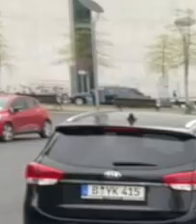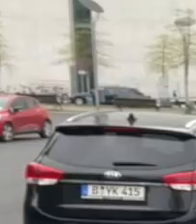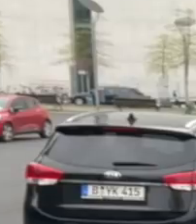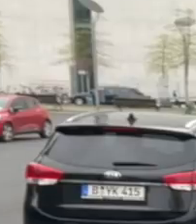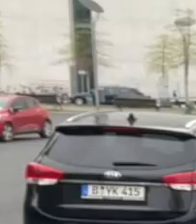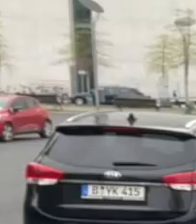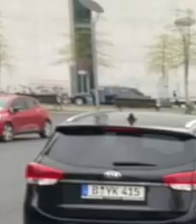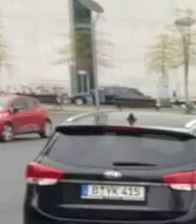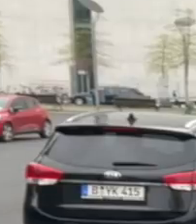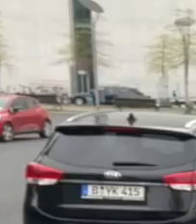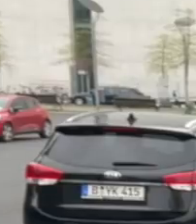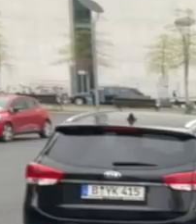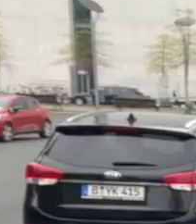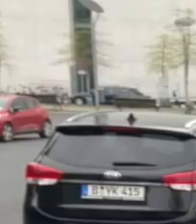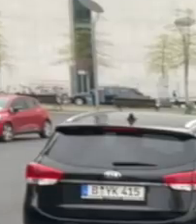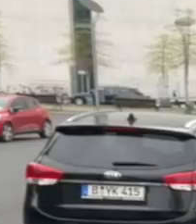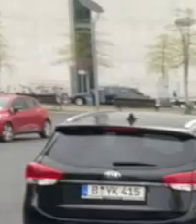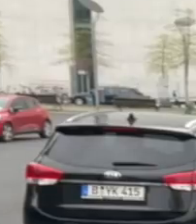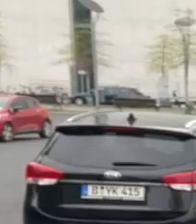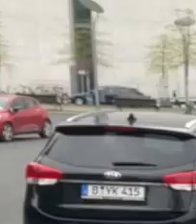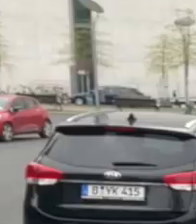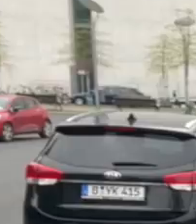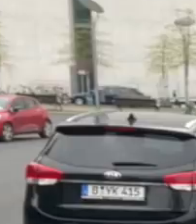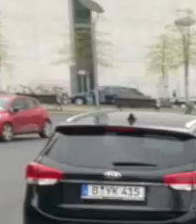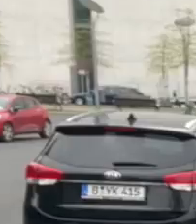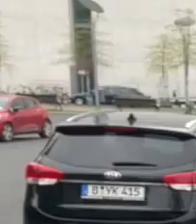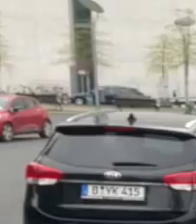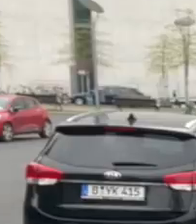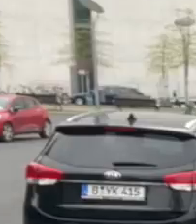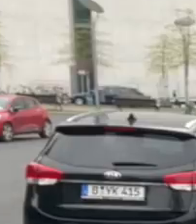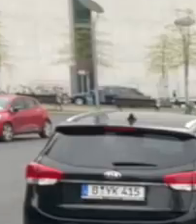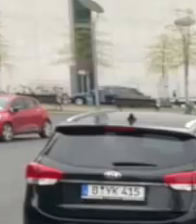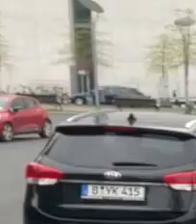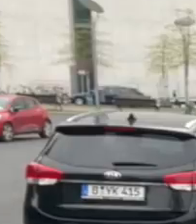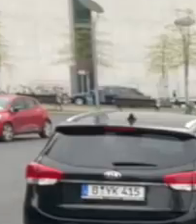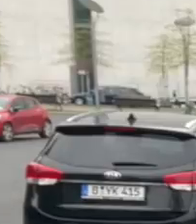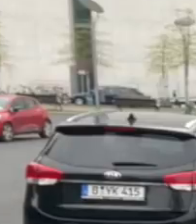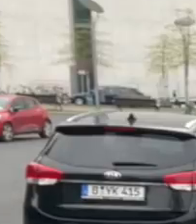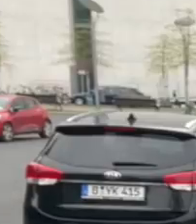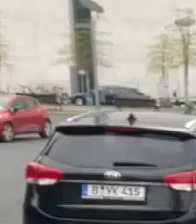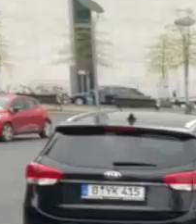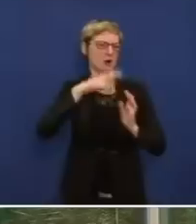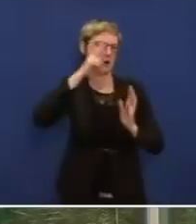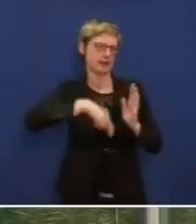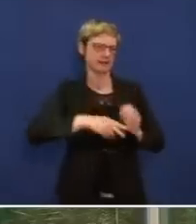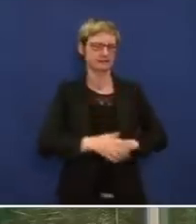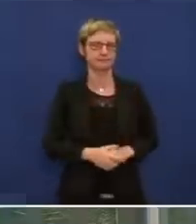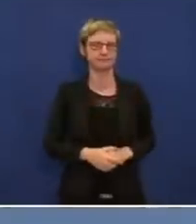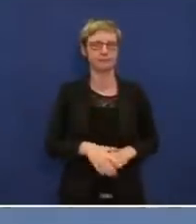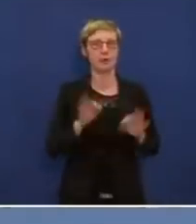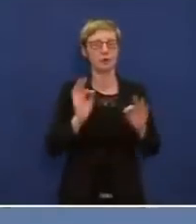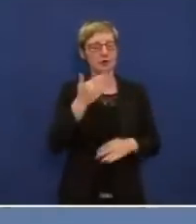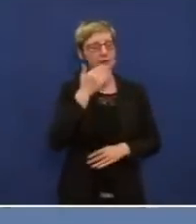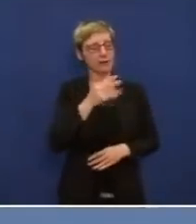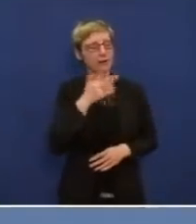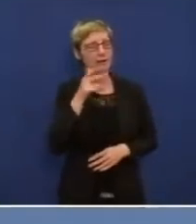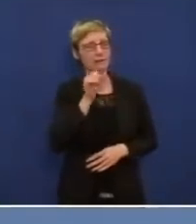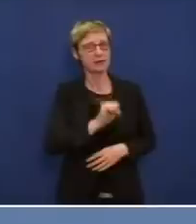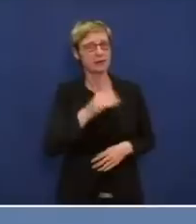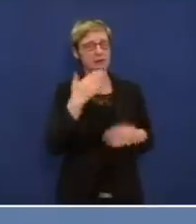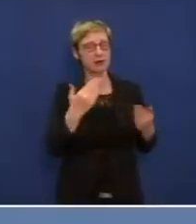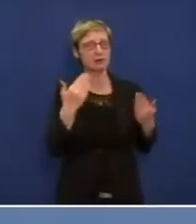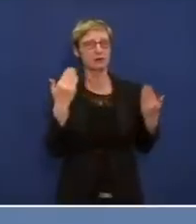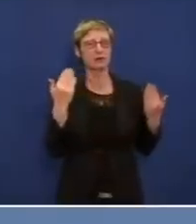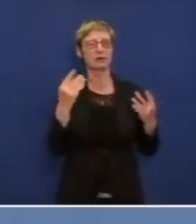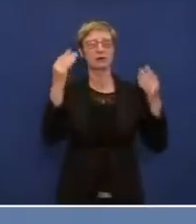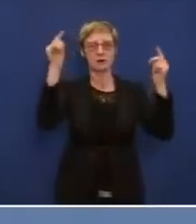zwischen unter allen europäischen Ländern. Hören wir uns die Stelle an, ob ich mich geirrt habe oder nicht. Fangen wir doch gleich mal von hinten an und gehen